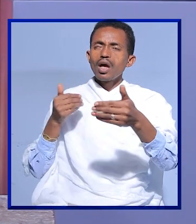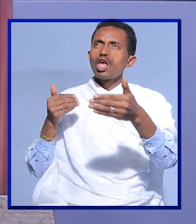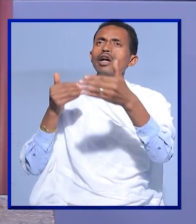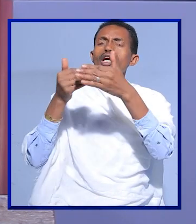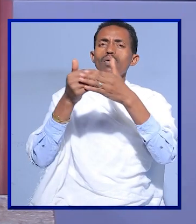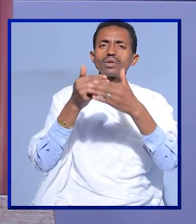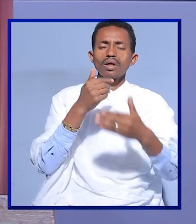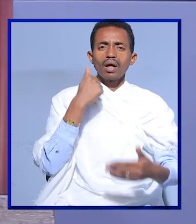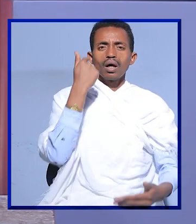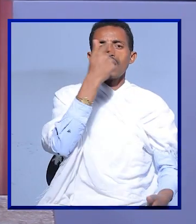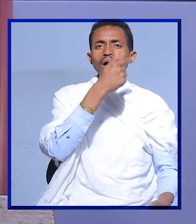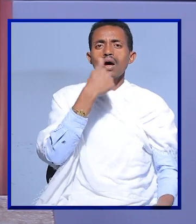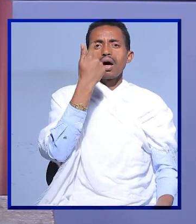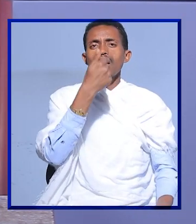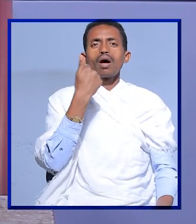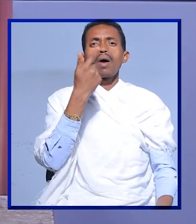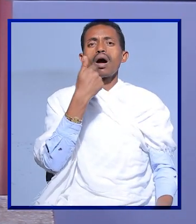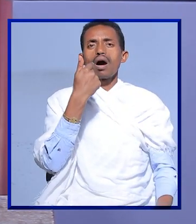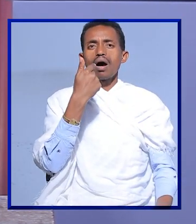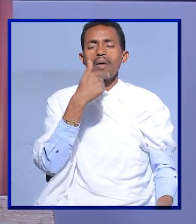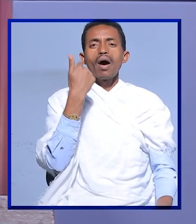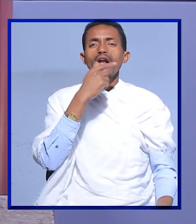ያቀረቡት እነማን ናቸው?